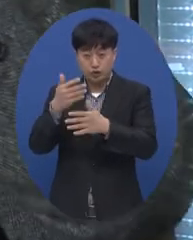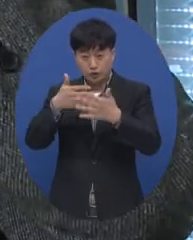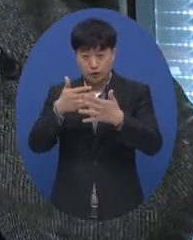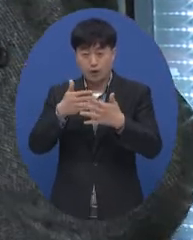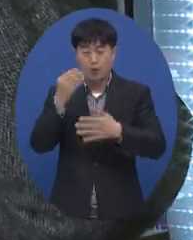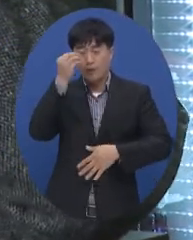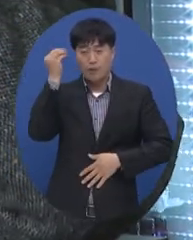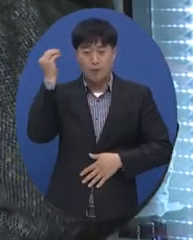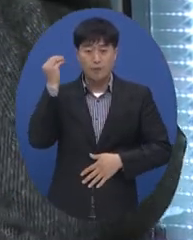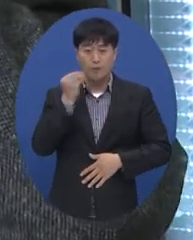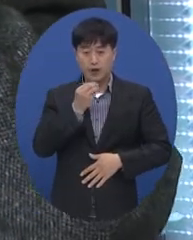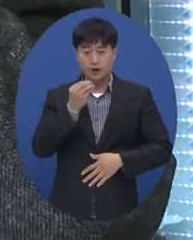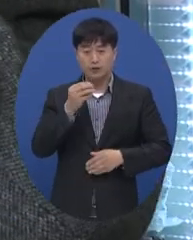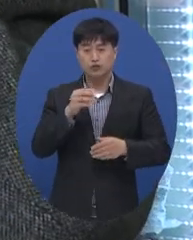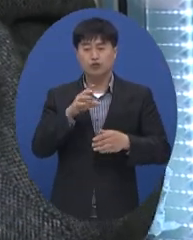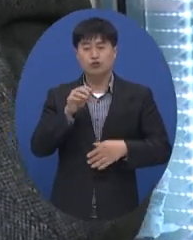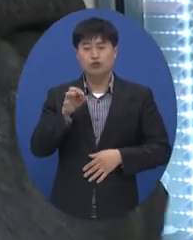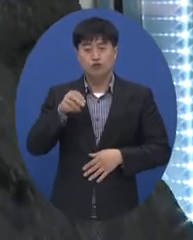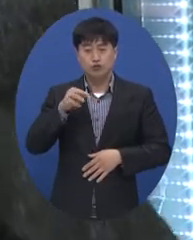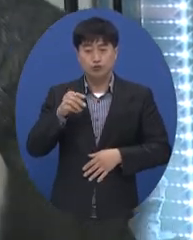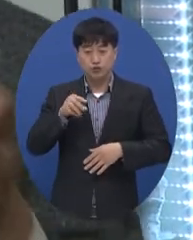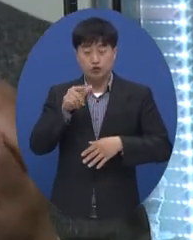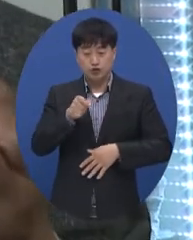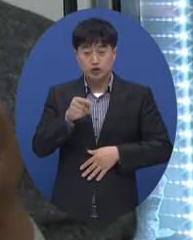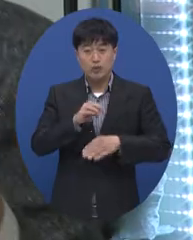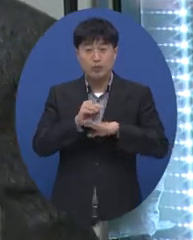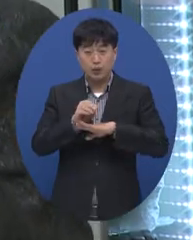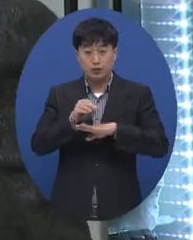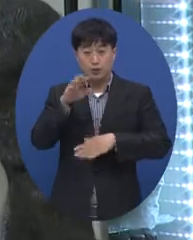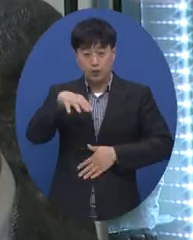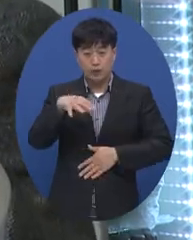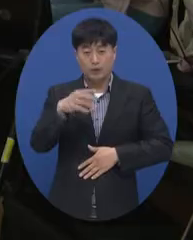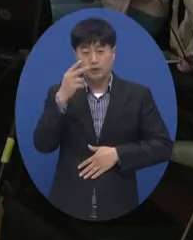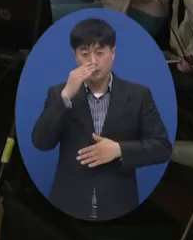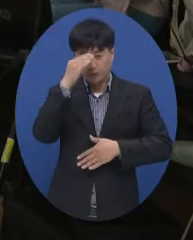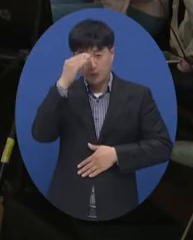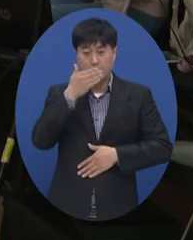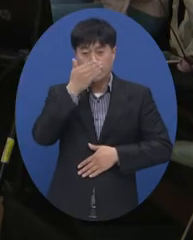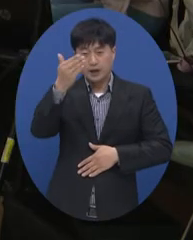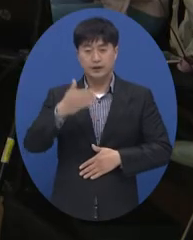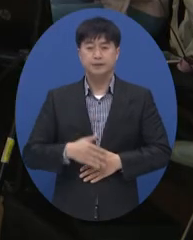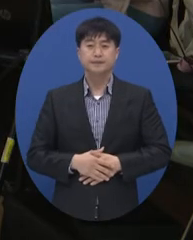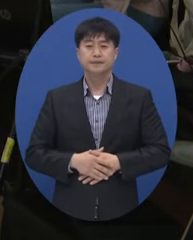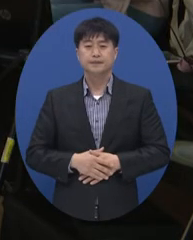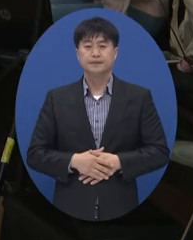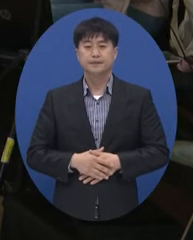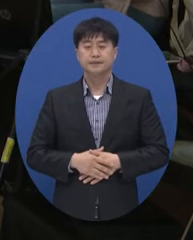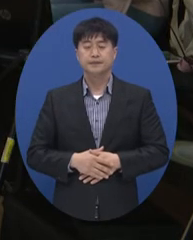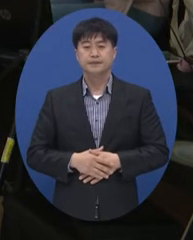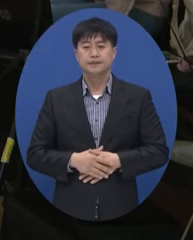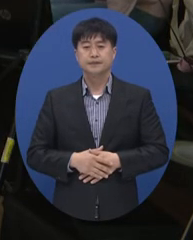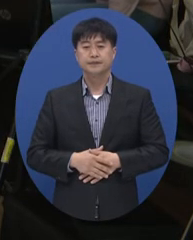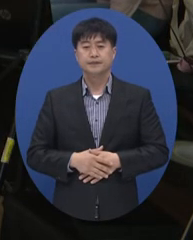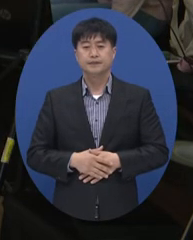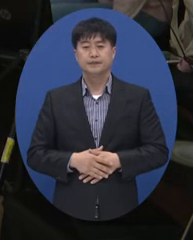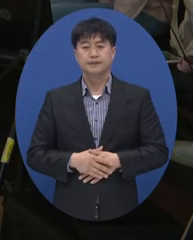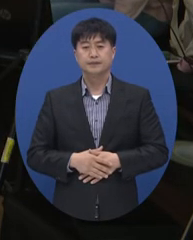경기도청 홈페이지와 유튜브 채널 G버스에서 시청하실 수 있습니다. 경기 GTV 구영슬입니다.